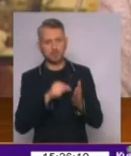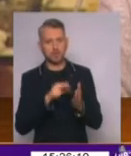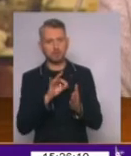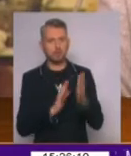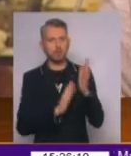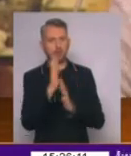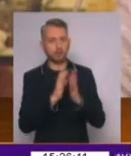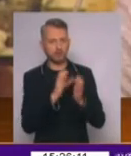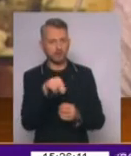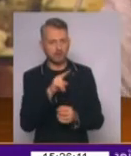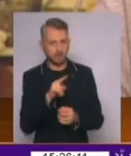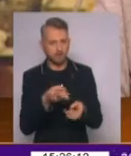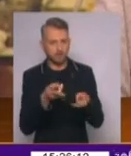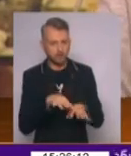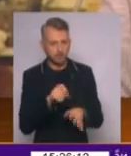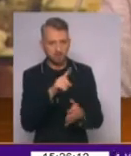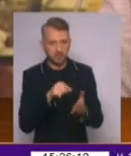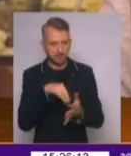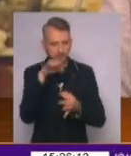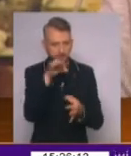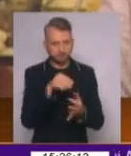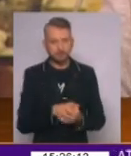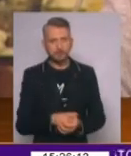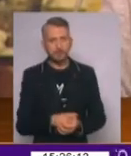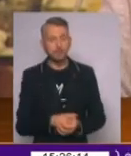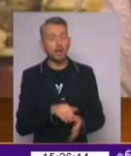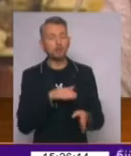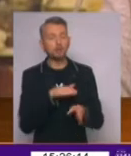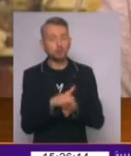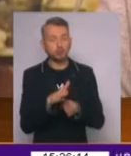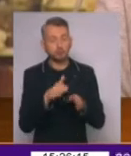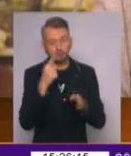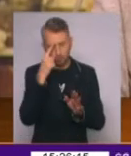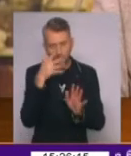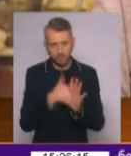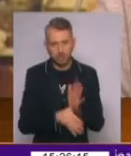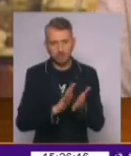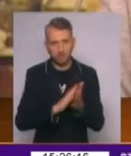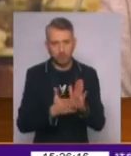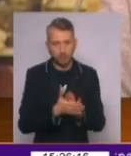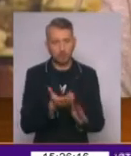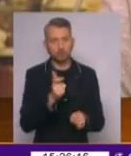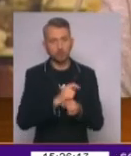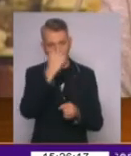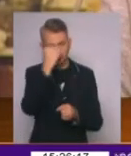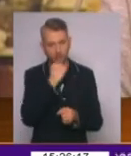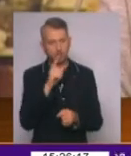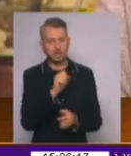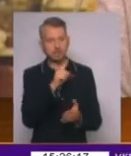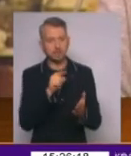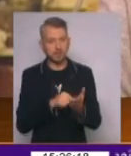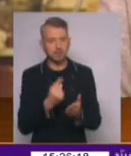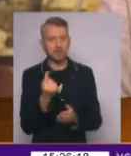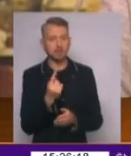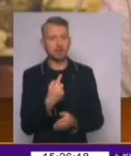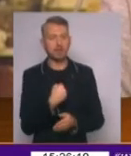саду. Так, обов'язково. Так, залишилось воно в нас трошки підвішеним. Абсолютно зрозуміла ситуація. Дуже дякую за запитання. Єдине, що я